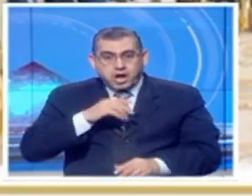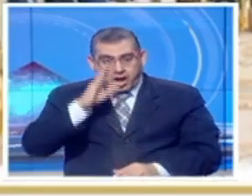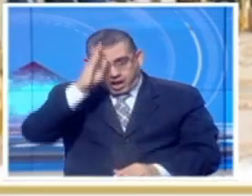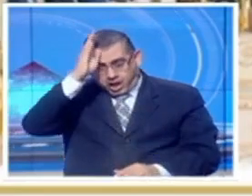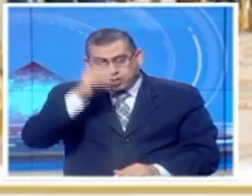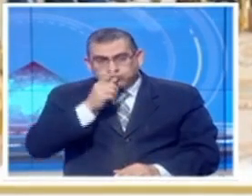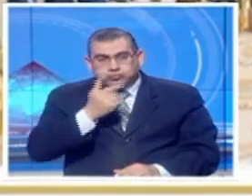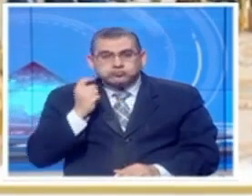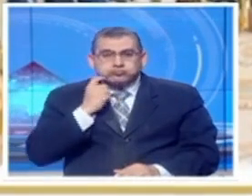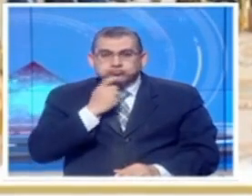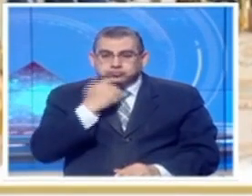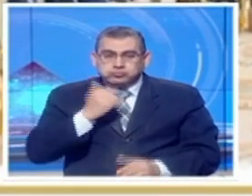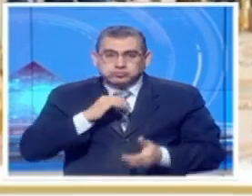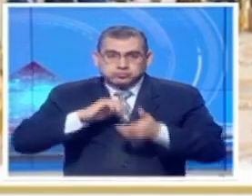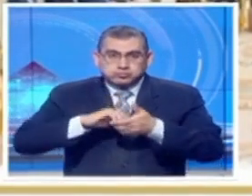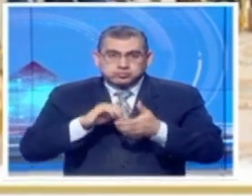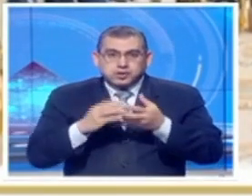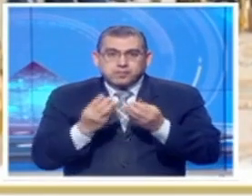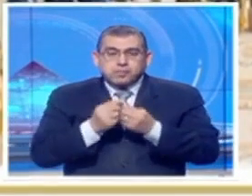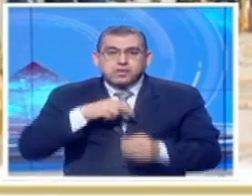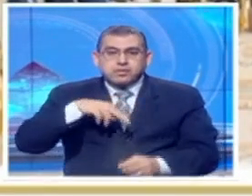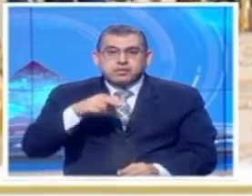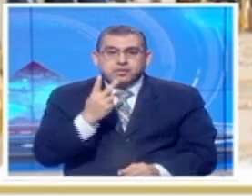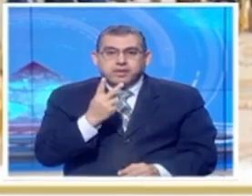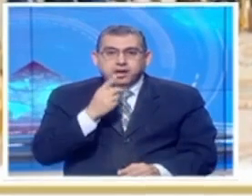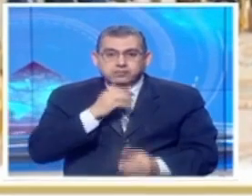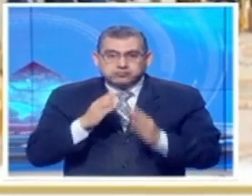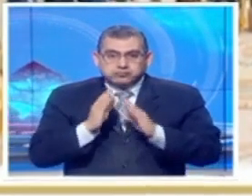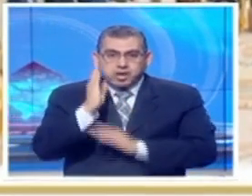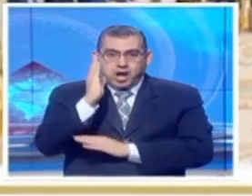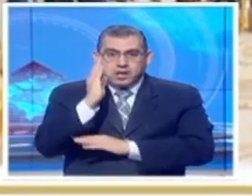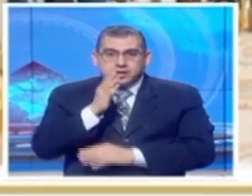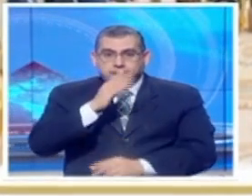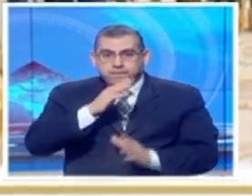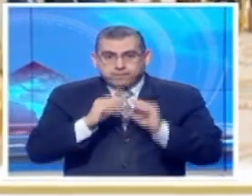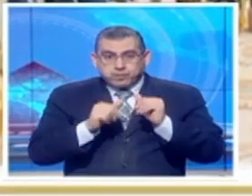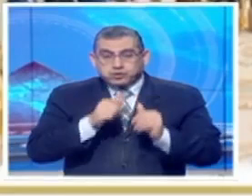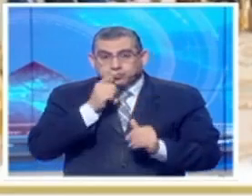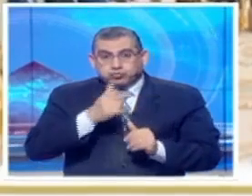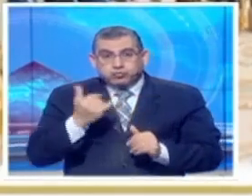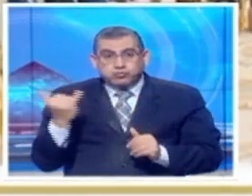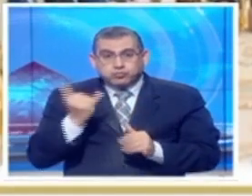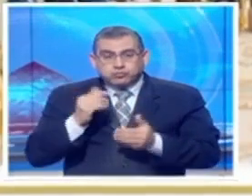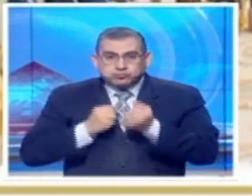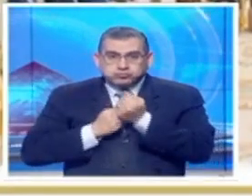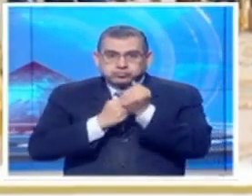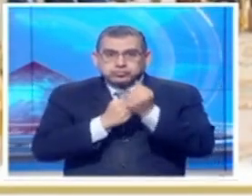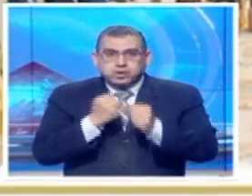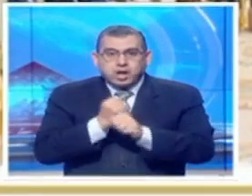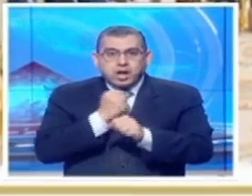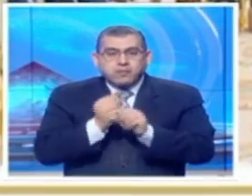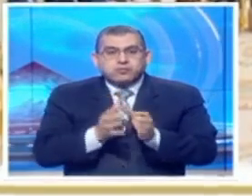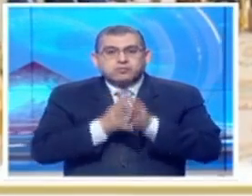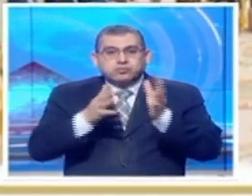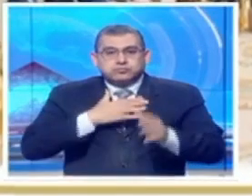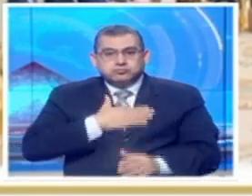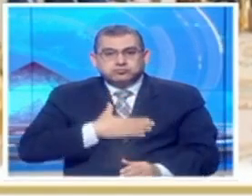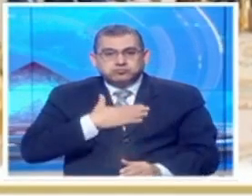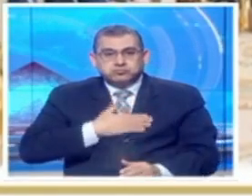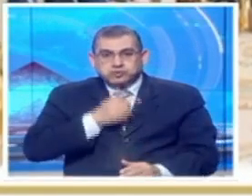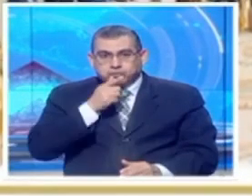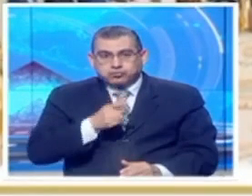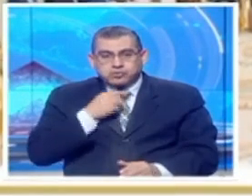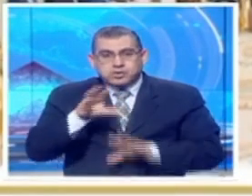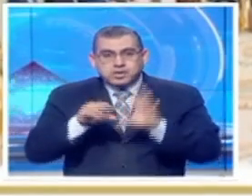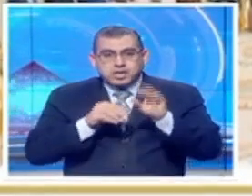على تعزيز أطر التعاون الثنائي الراسخة مع مصر واستطلاع آليات دفعها إلى أفاق أرحب